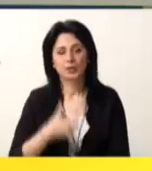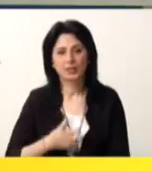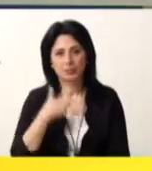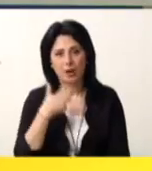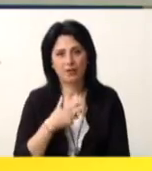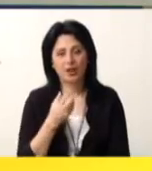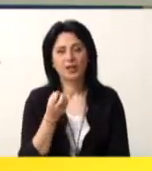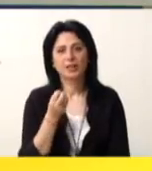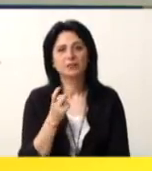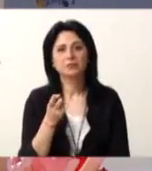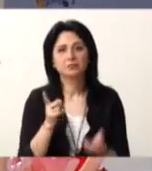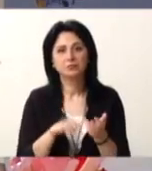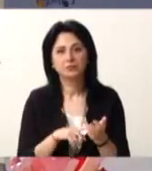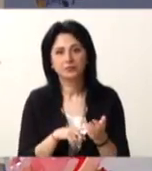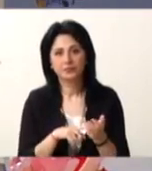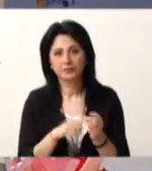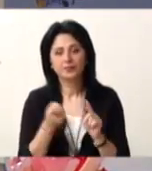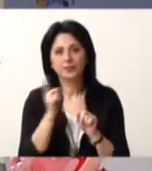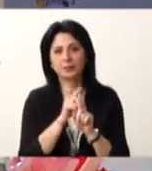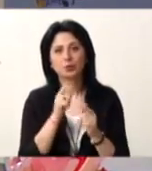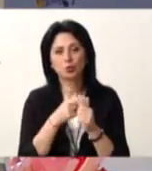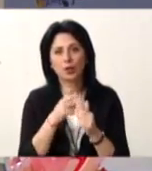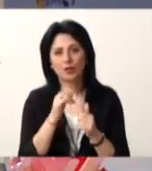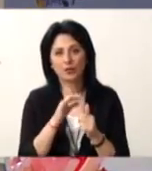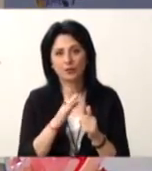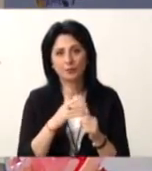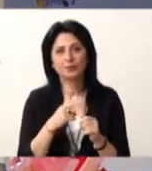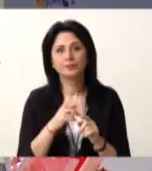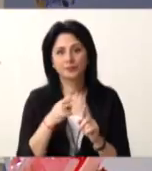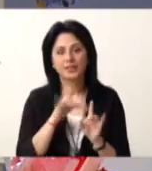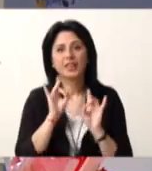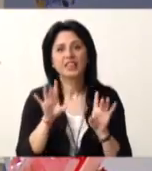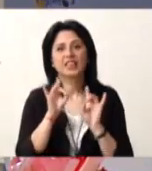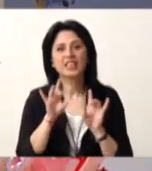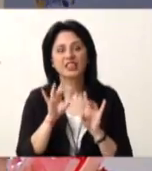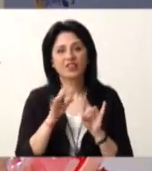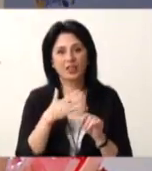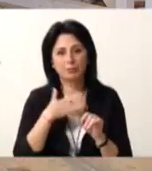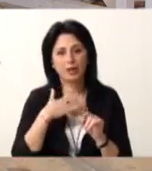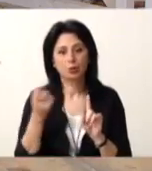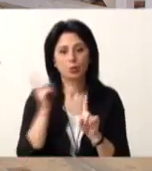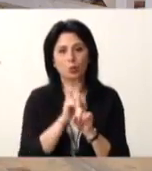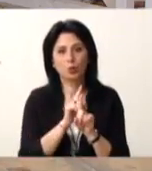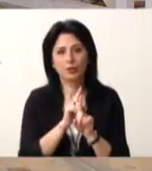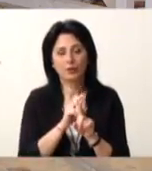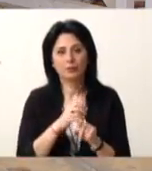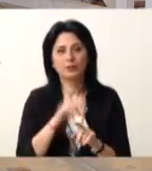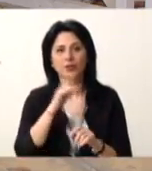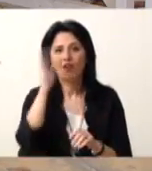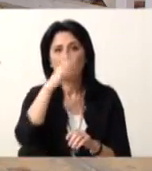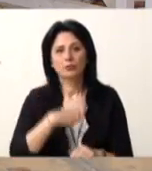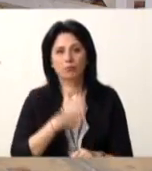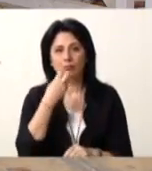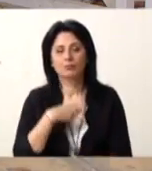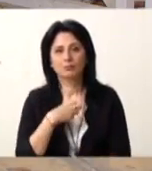გულწმარვა კიდევ ტკივილი მკერდის ზვლის უკან. მკერდის ზვლის უკან ტკივილი, დიახ. ძალიან ხშირი არის ბოყინი, რომელსაც